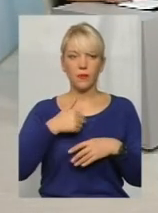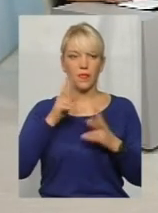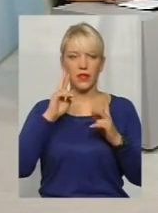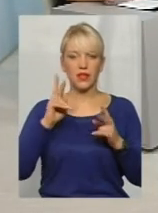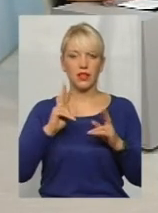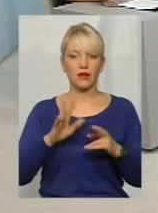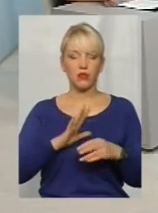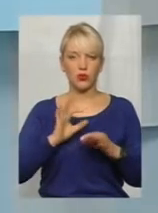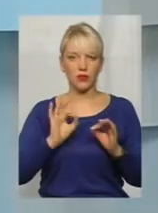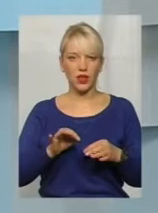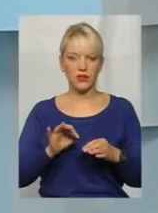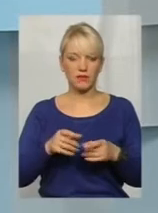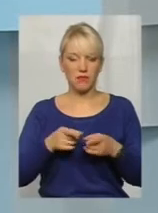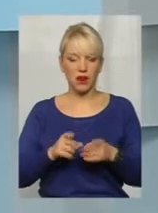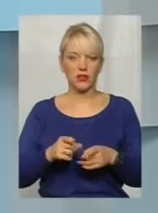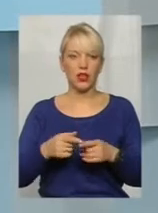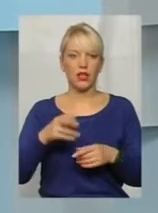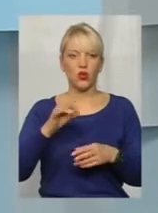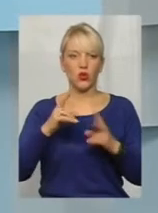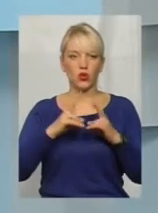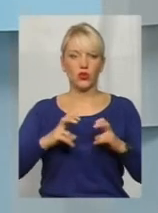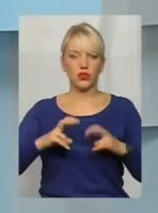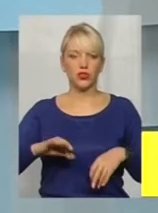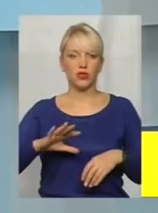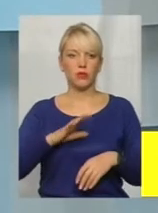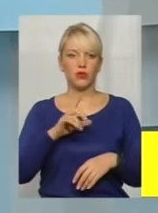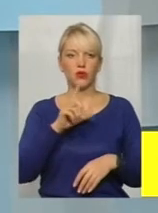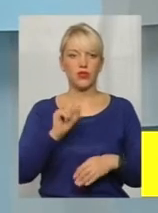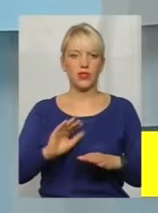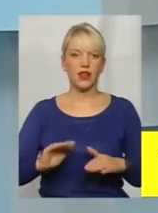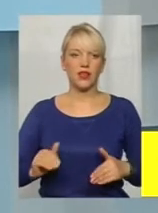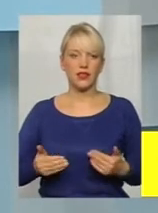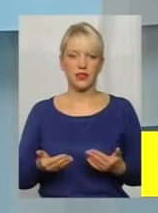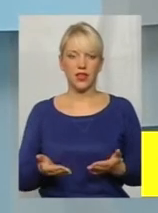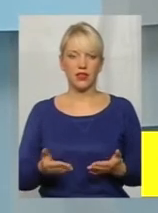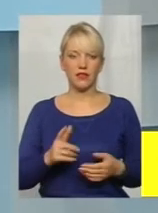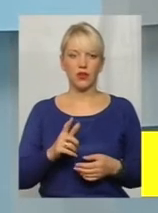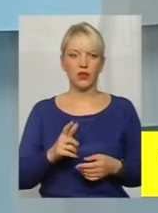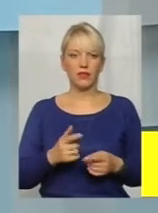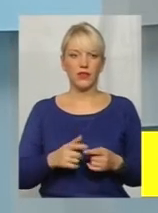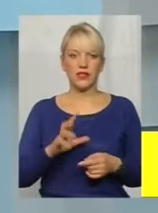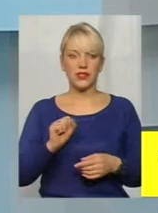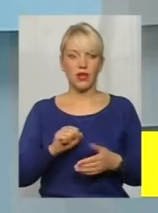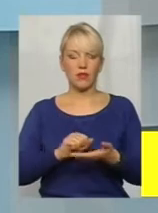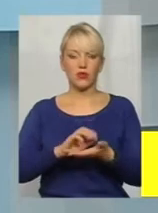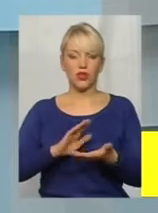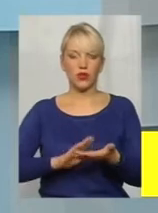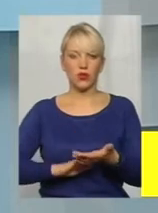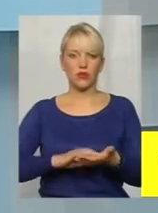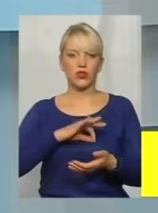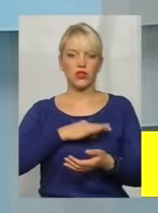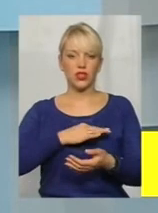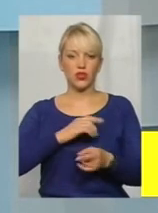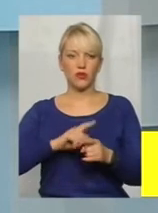я не знаю, як було насправді, все-таки дослідження було за ініціативою, за постановою слідчої оперативної групи, якщо дійсно мала